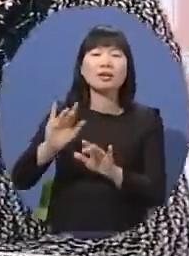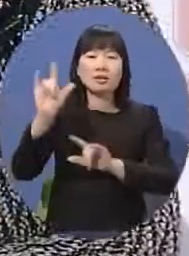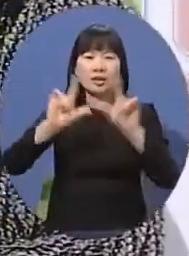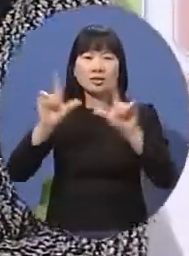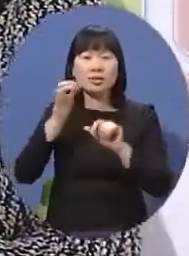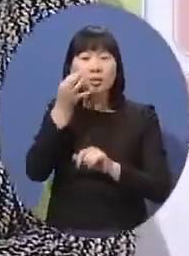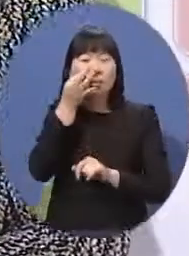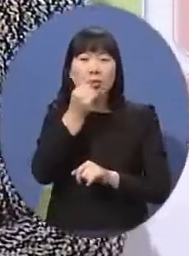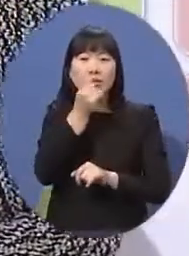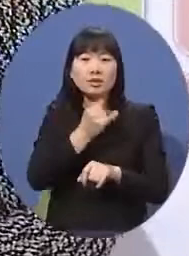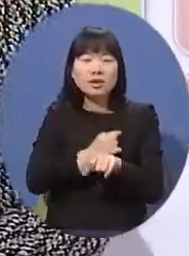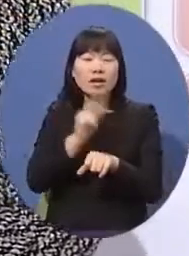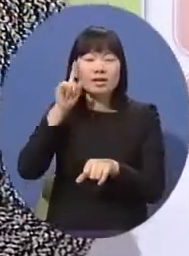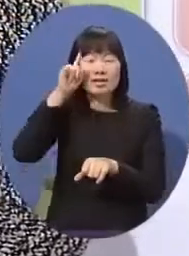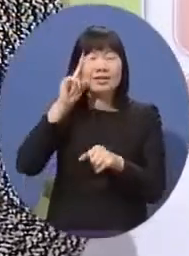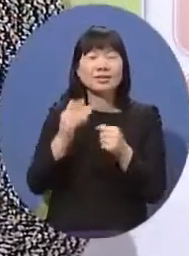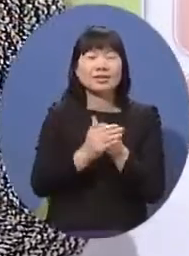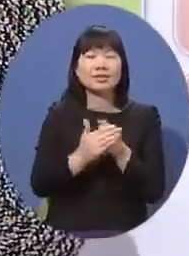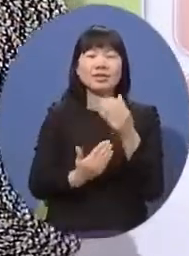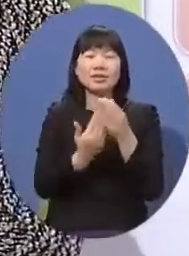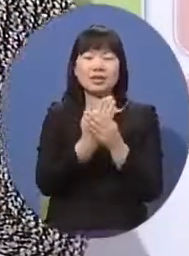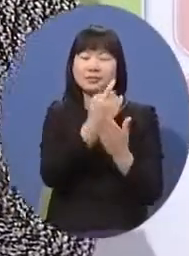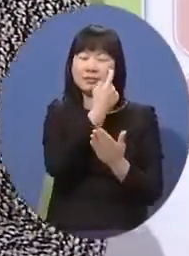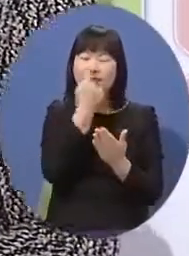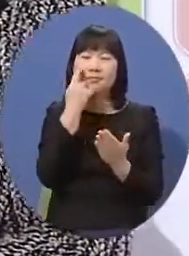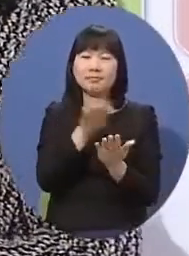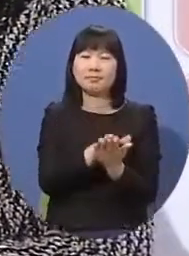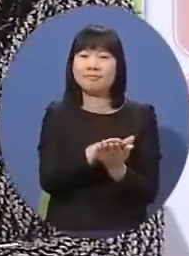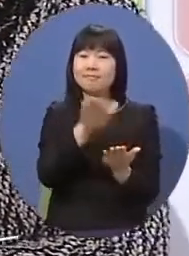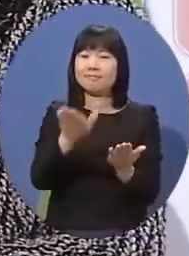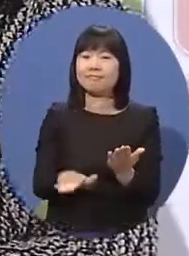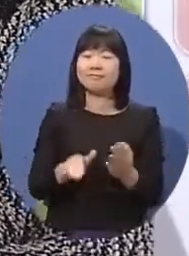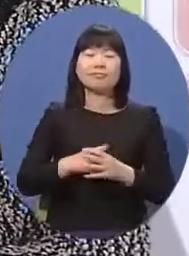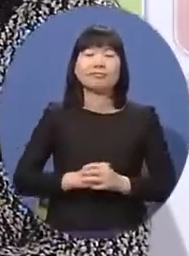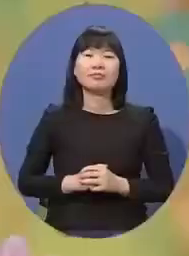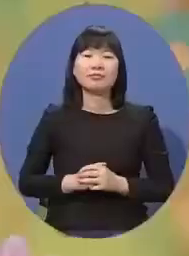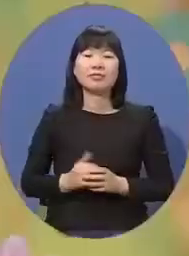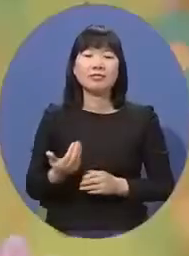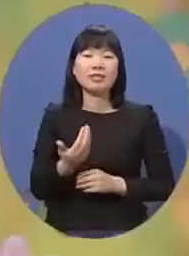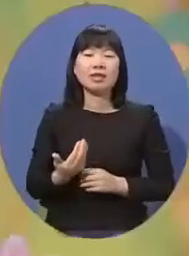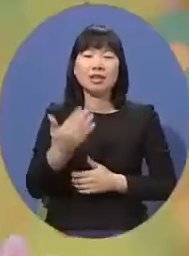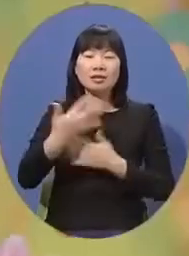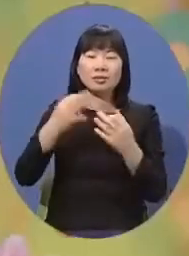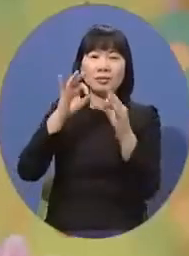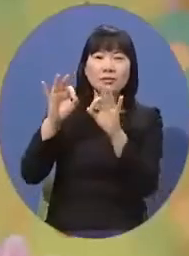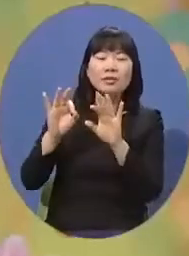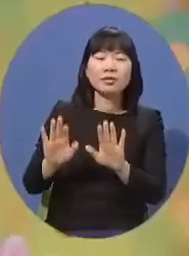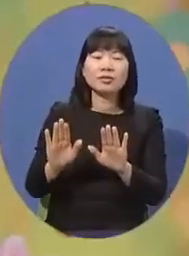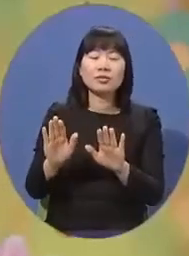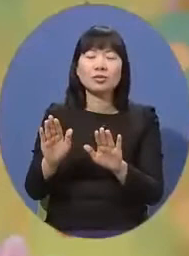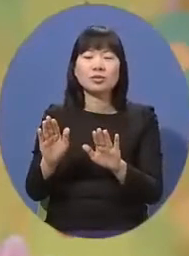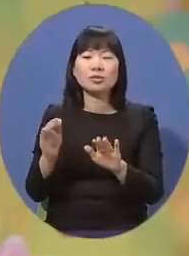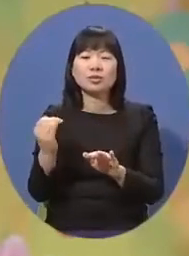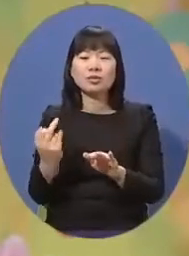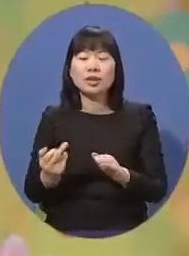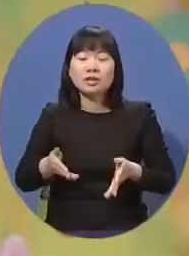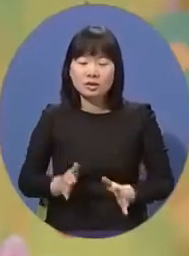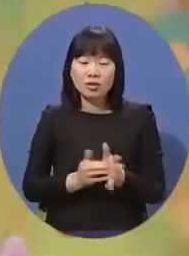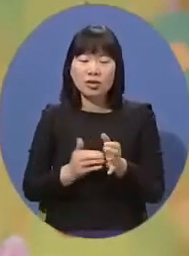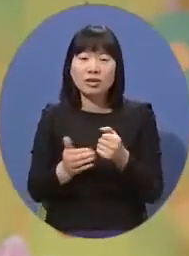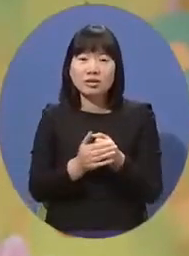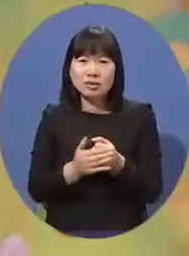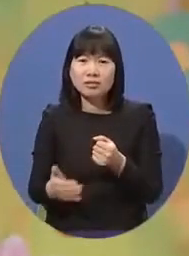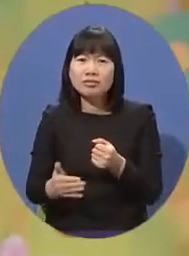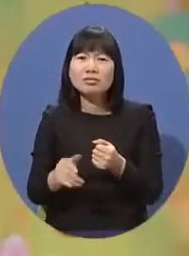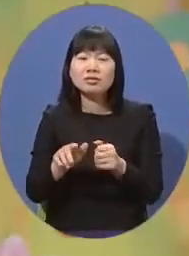보이는 것들도 그러한 스트레스 때문에 생기는 반응이라고 이제 보이면 돼요. 네, 아까 또 그러고 화면에서도 보니까 동생이 태어나니까